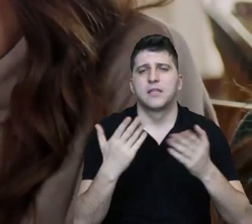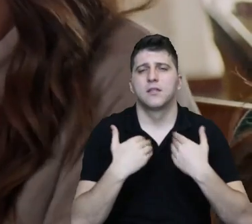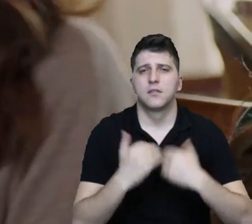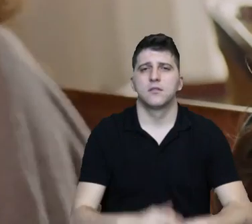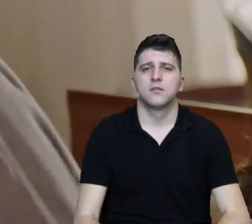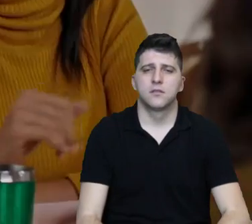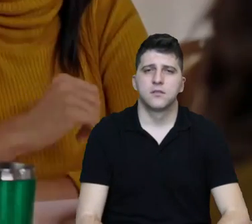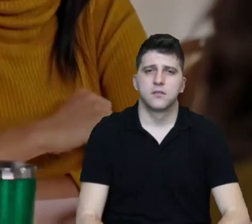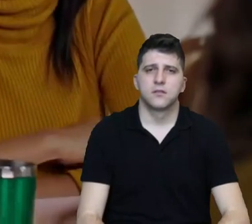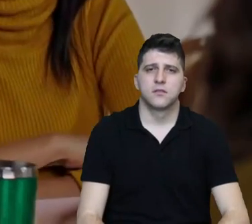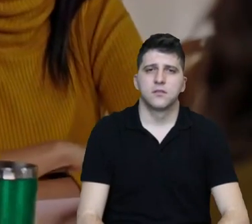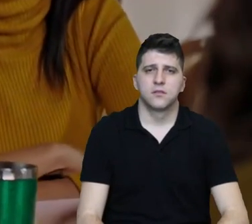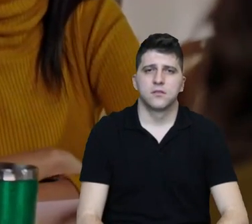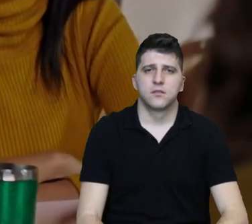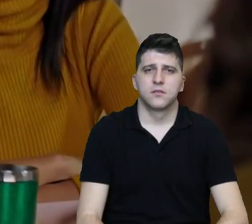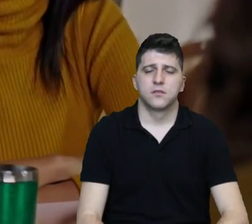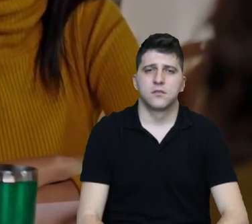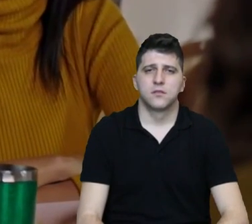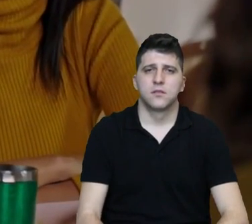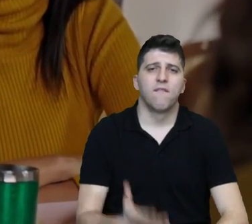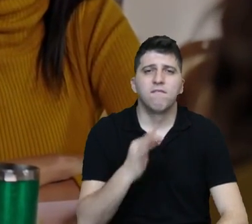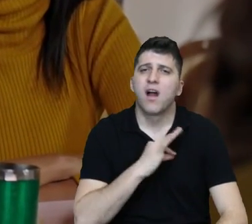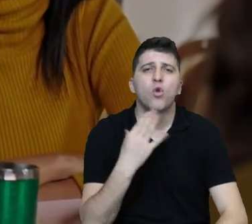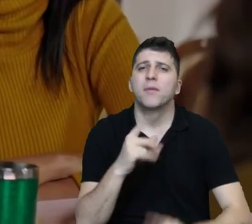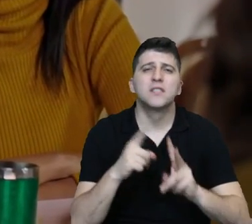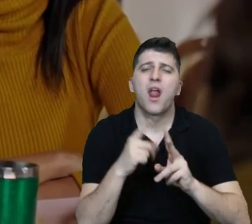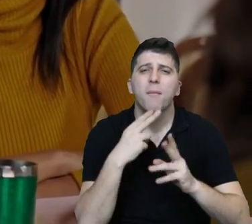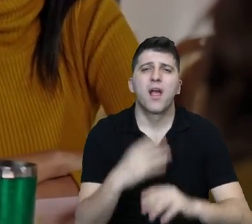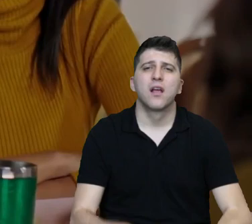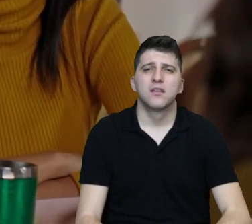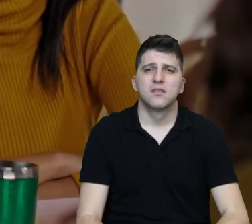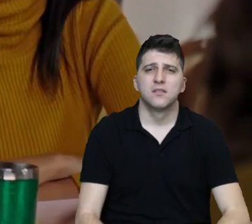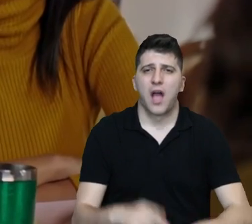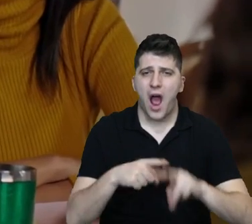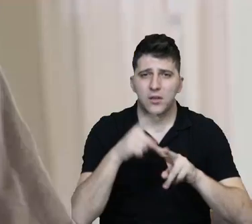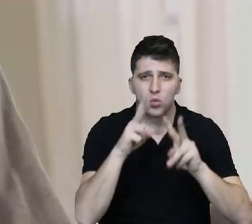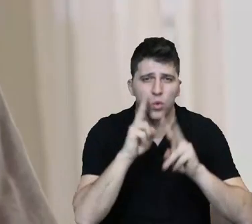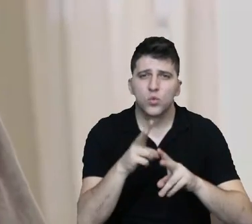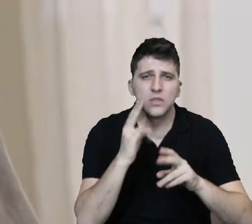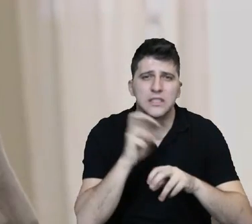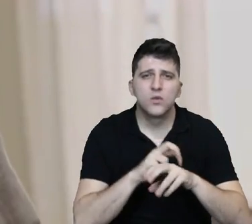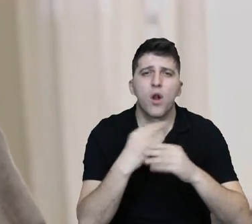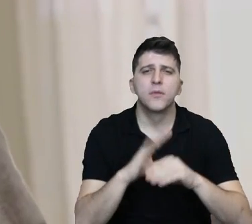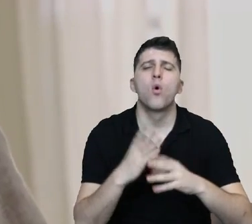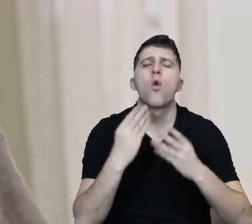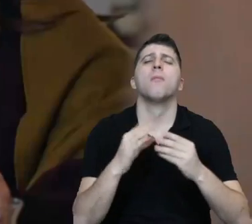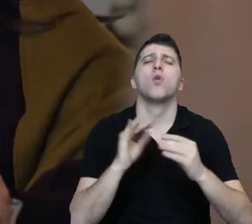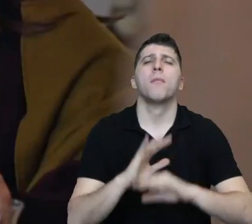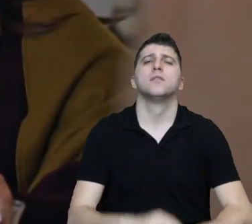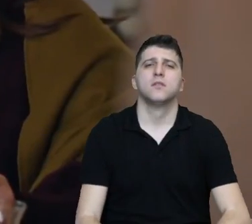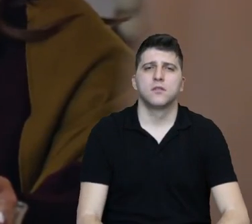zaten. Kalkıyor. Niye işe yaramazsan Nalan abla? Arda seni görünce daha kötü olmasın?